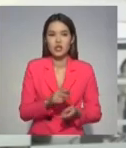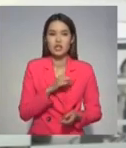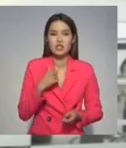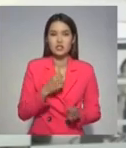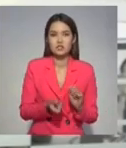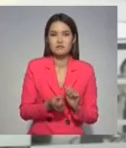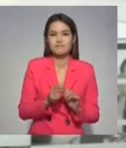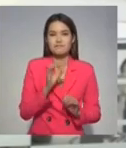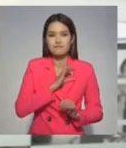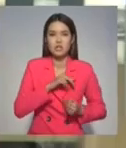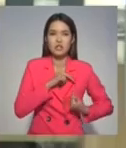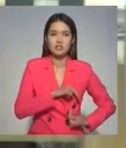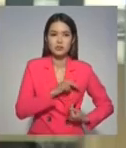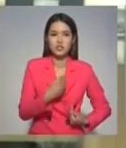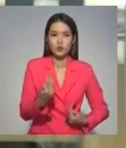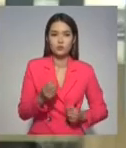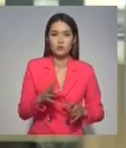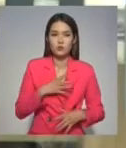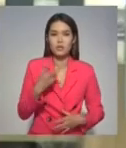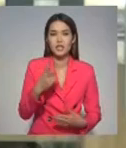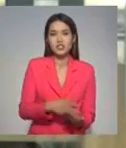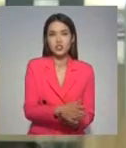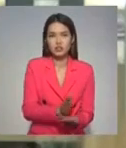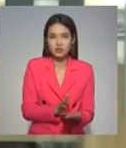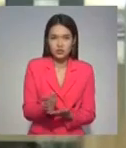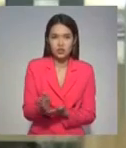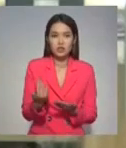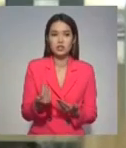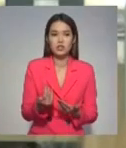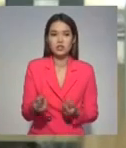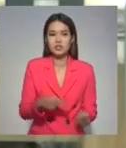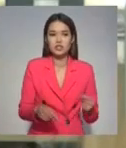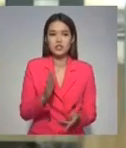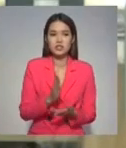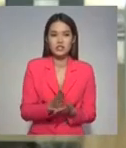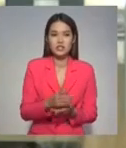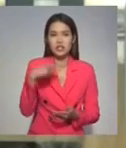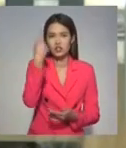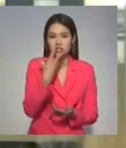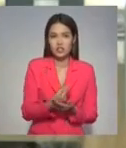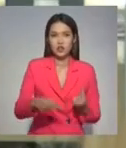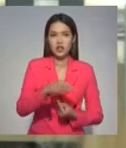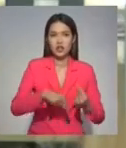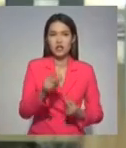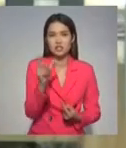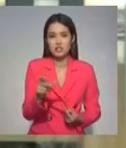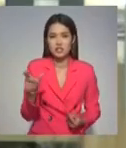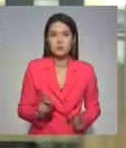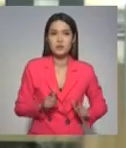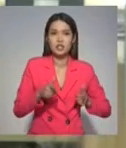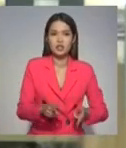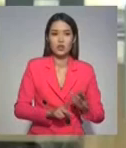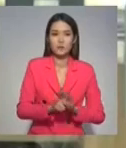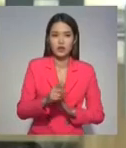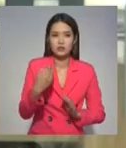енбеген? Ол да сұрақ. Екі заңда коллизия болып тұр. Жеке кәсіпкерлерді тіркеу бағытында, ол жаңа әділет департаменті бар ғой,